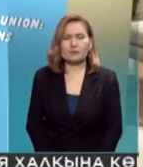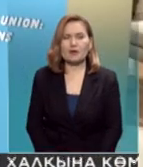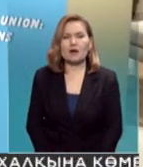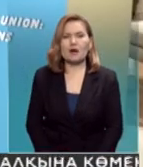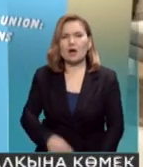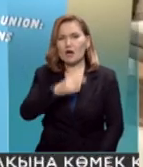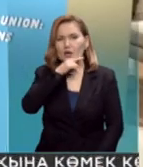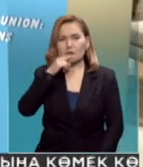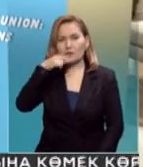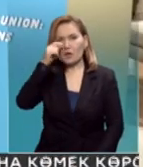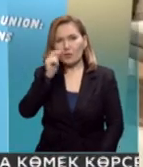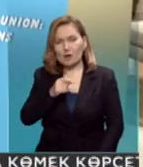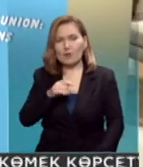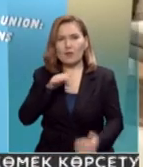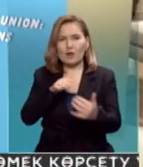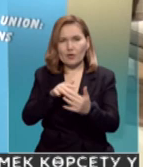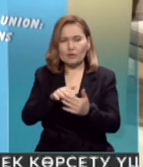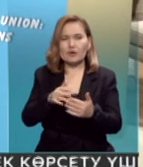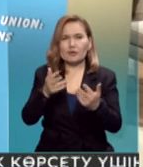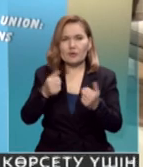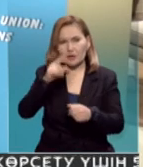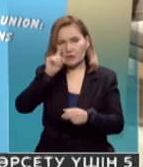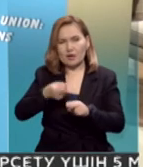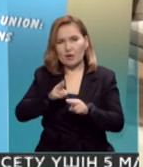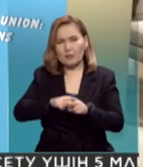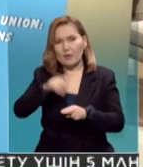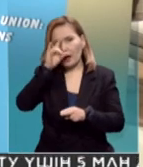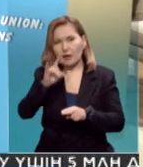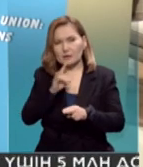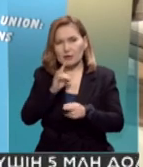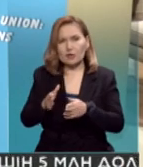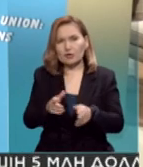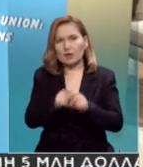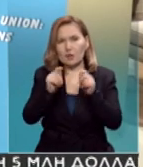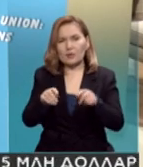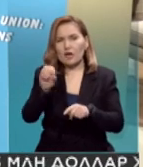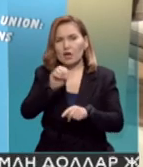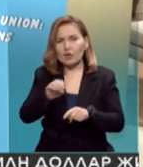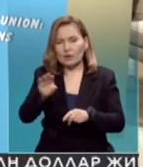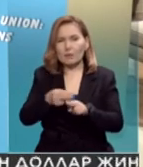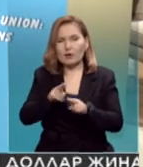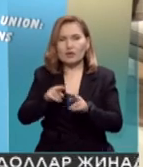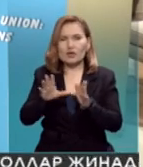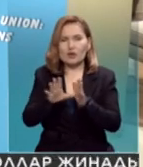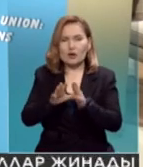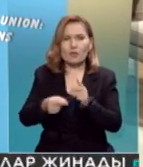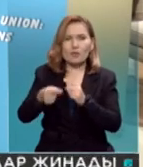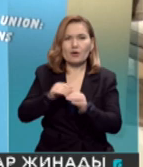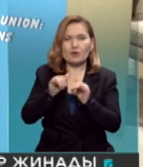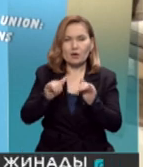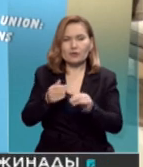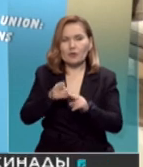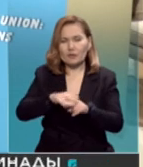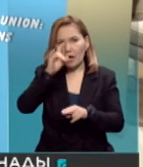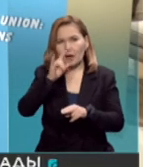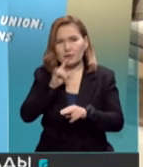Геосаяси ахуалға байланысты қазір қос тарап үшін орталық дәлізді дамыту маңызды болып тұр. Еуропаға жасыл энергияға көшу үшін шикізат қажет.